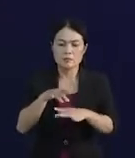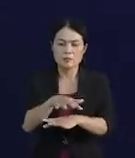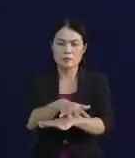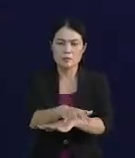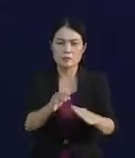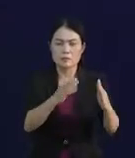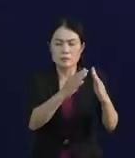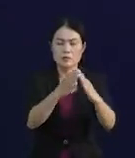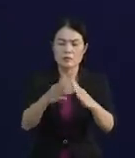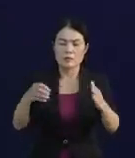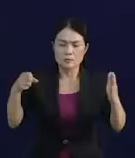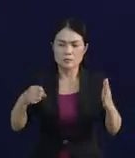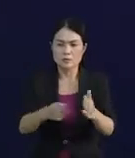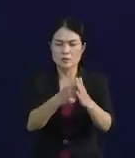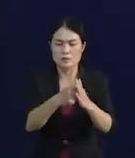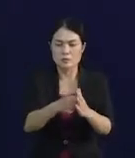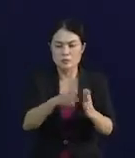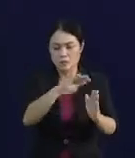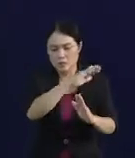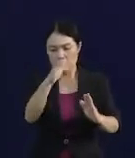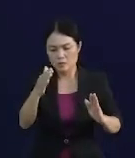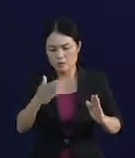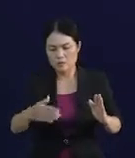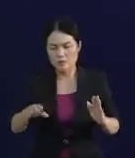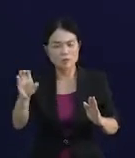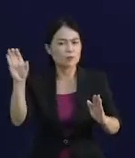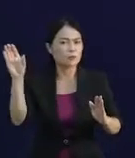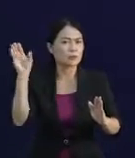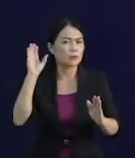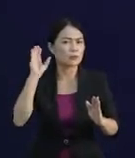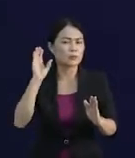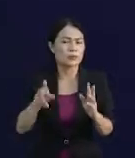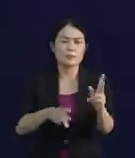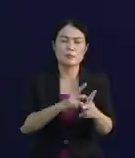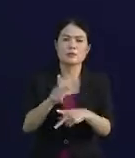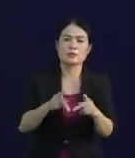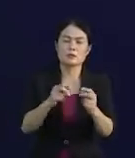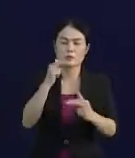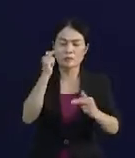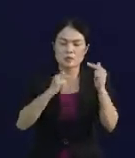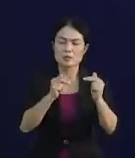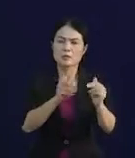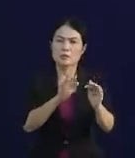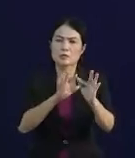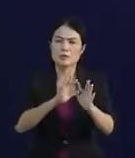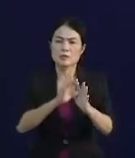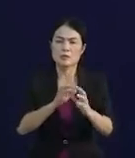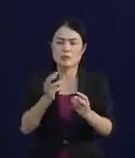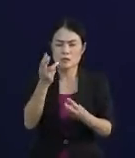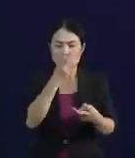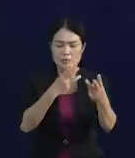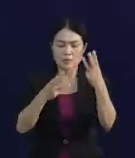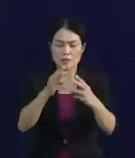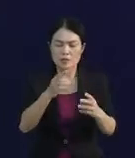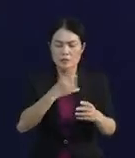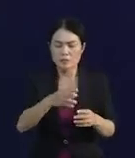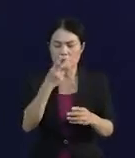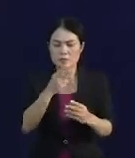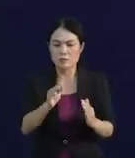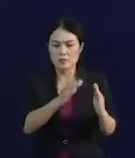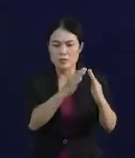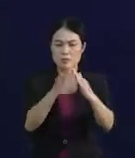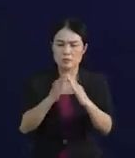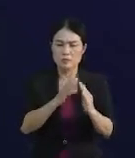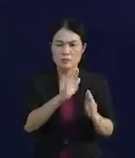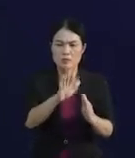บอกตุบจังแกพนมลวนอย่างคลังประชิดจนมีนตักมกตักสลัดนังปรวยกังวาลปรุเคยพรมระ